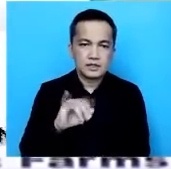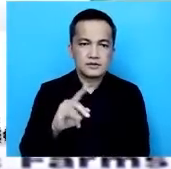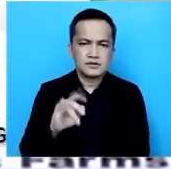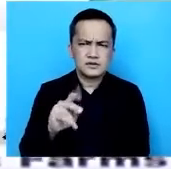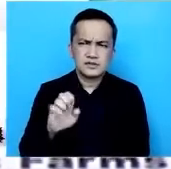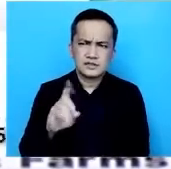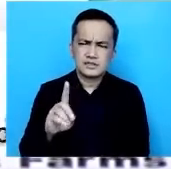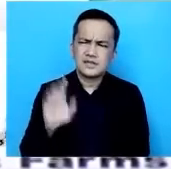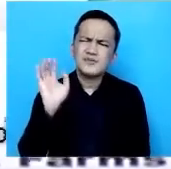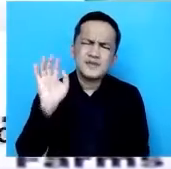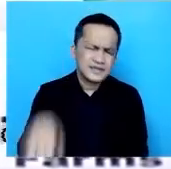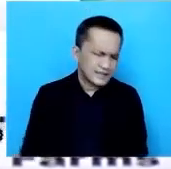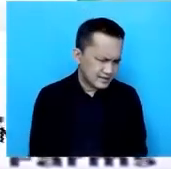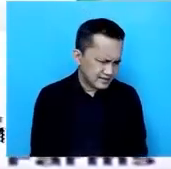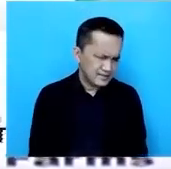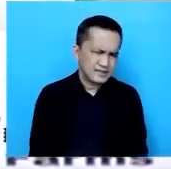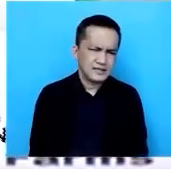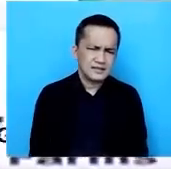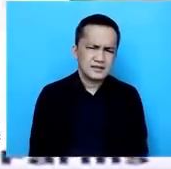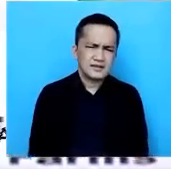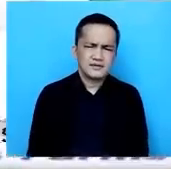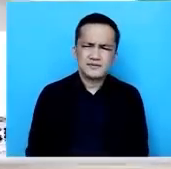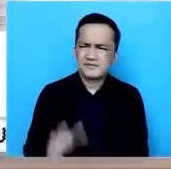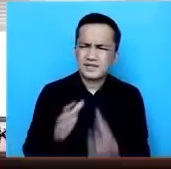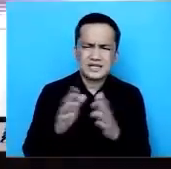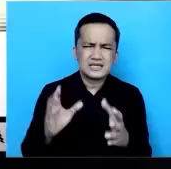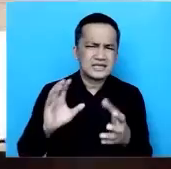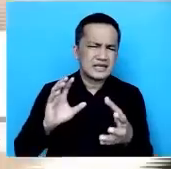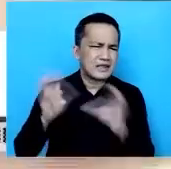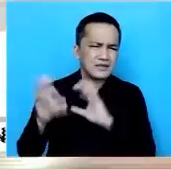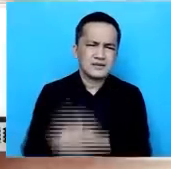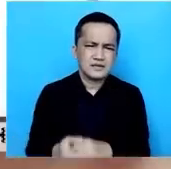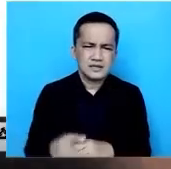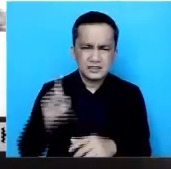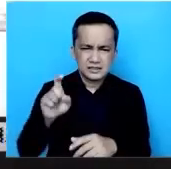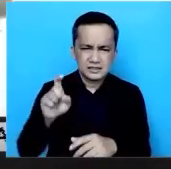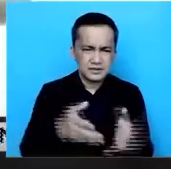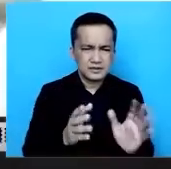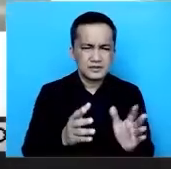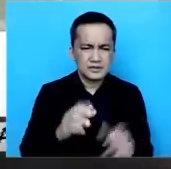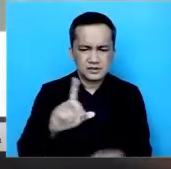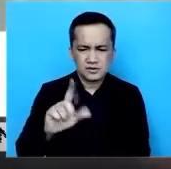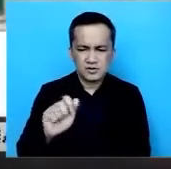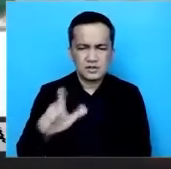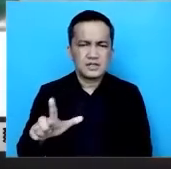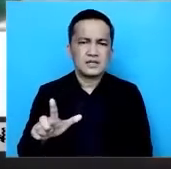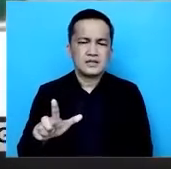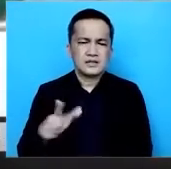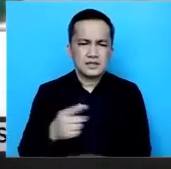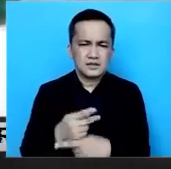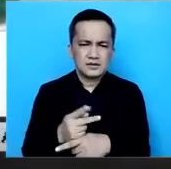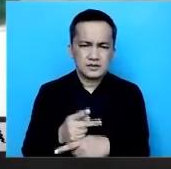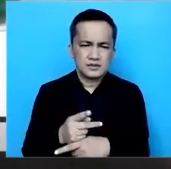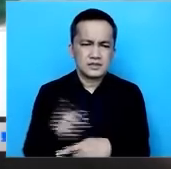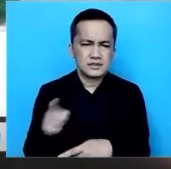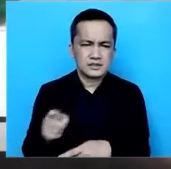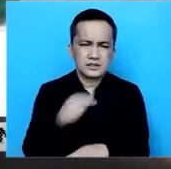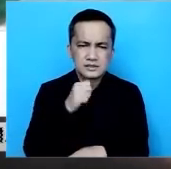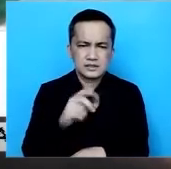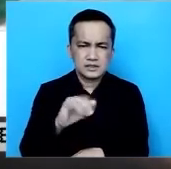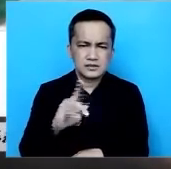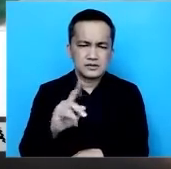yan? Ano bang malaking kalokohan yan? Di sana pinayagan nyo na lang yung local producer na hindi iodized